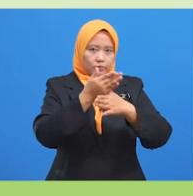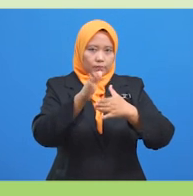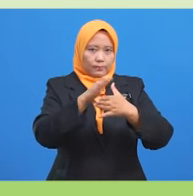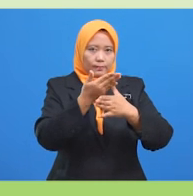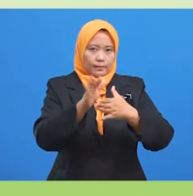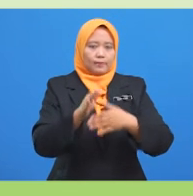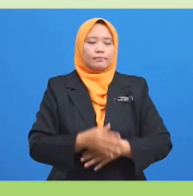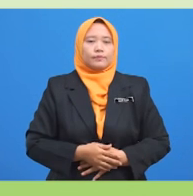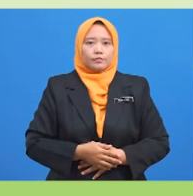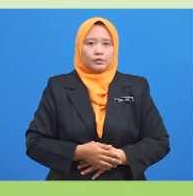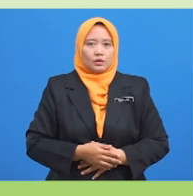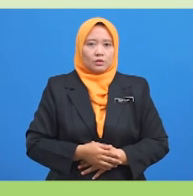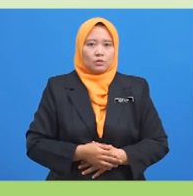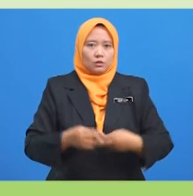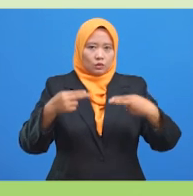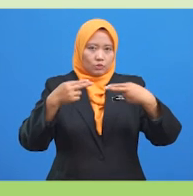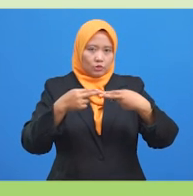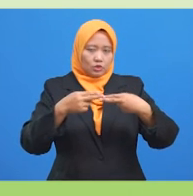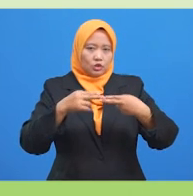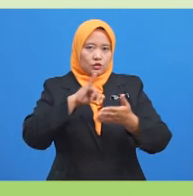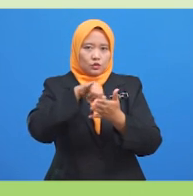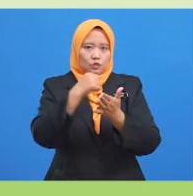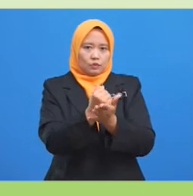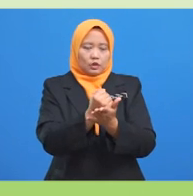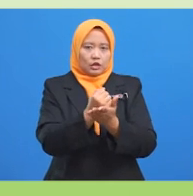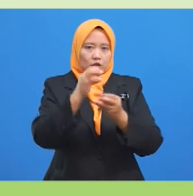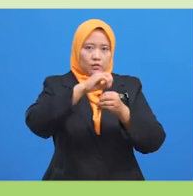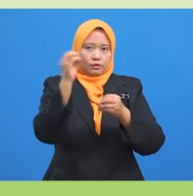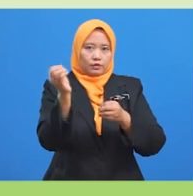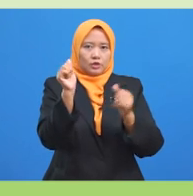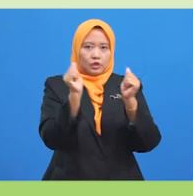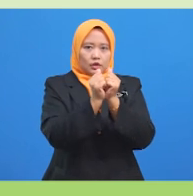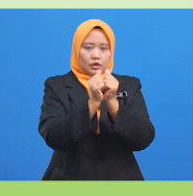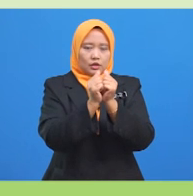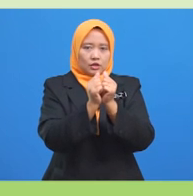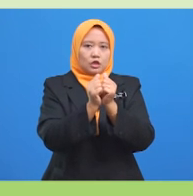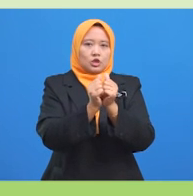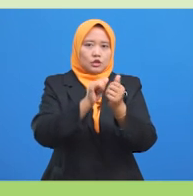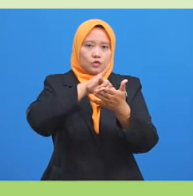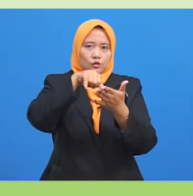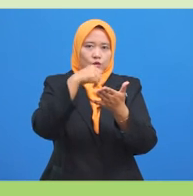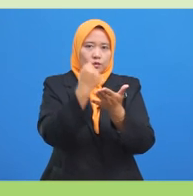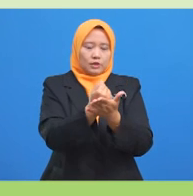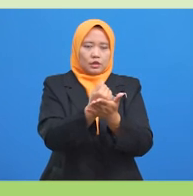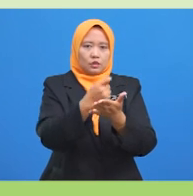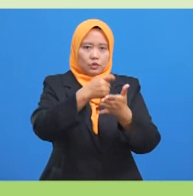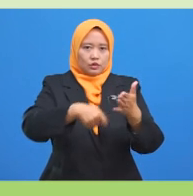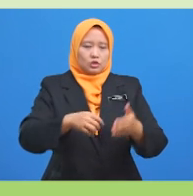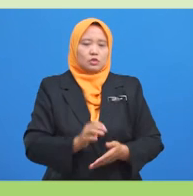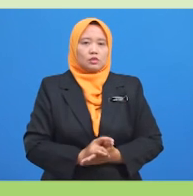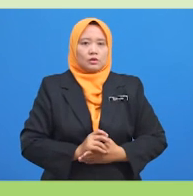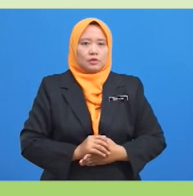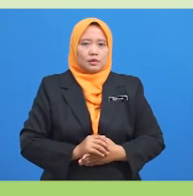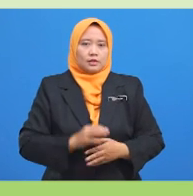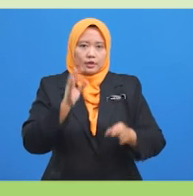output dengan jumlah kos. Lihat laju jumlah output. Apabila jumlah output semakin